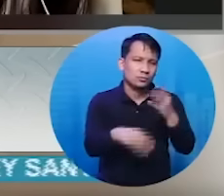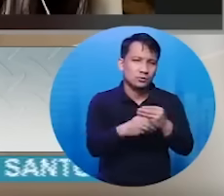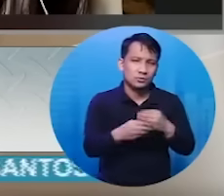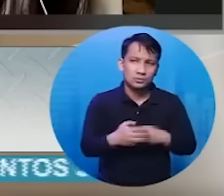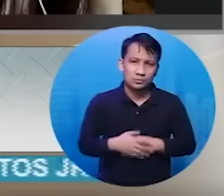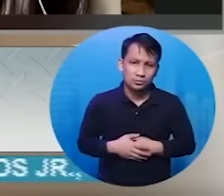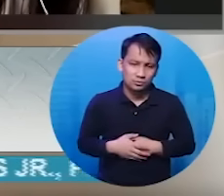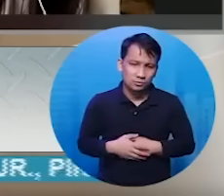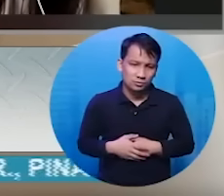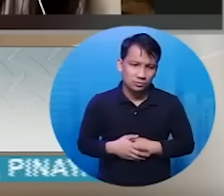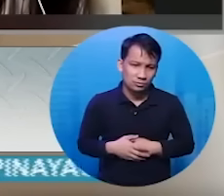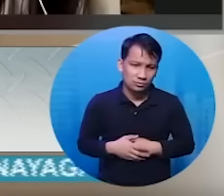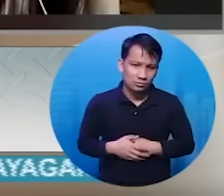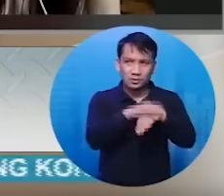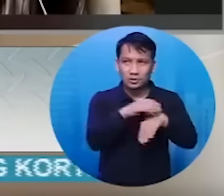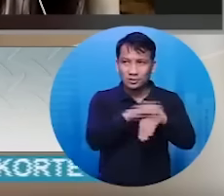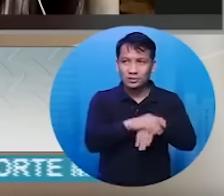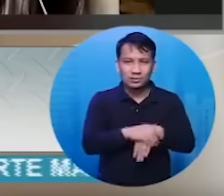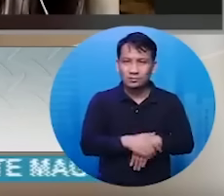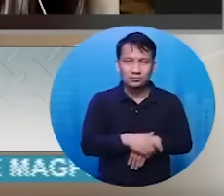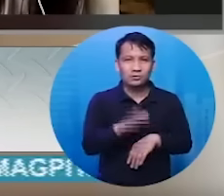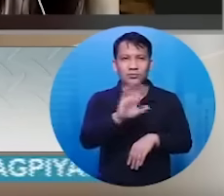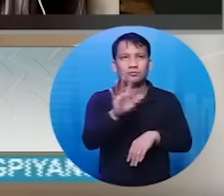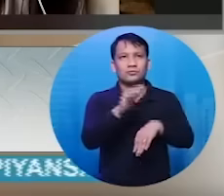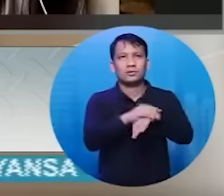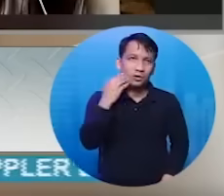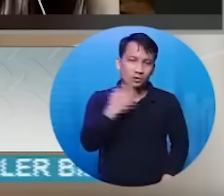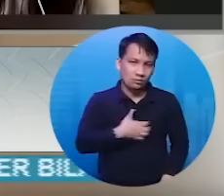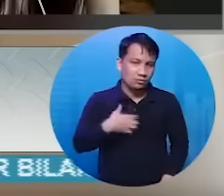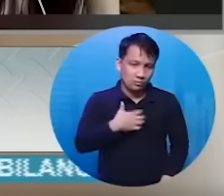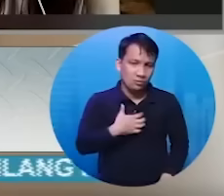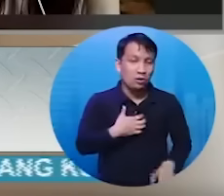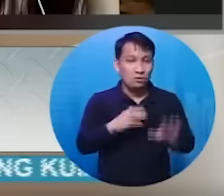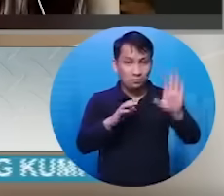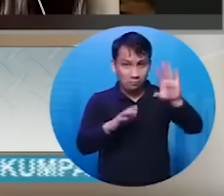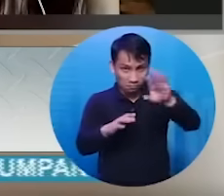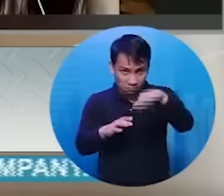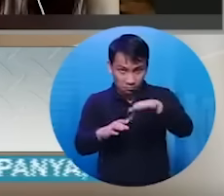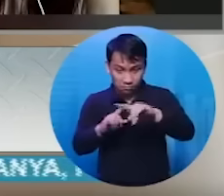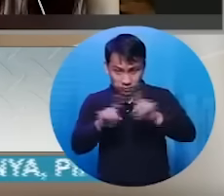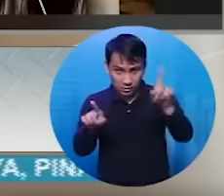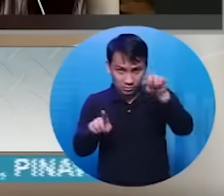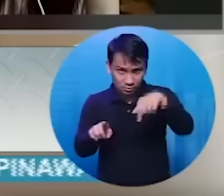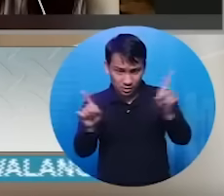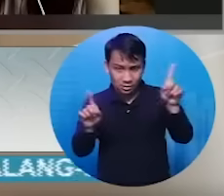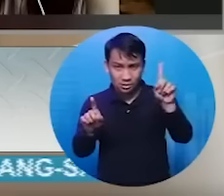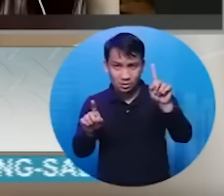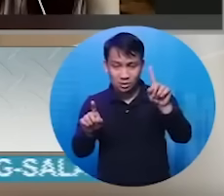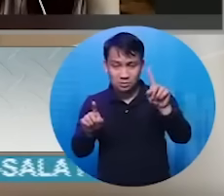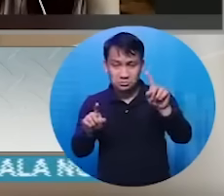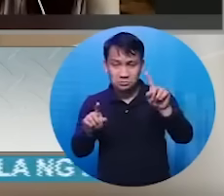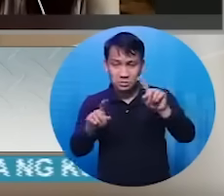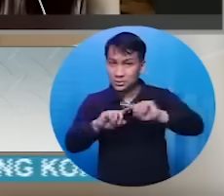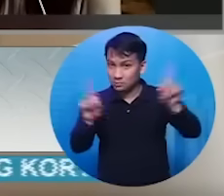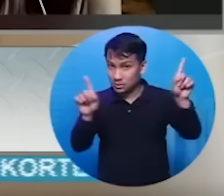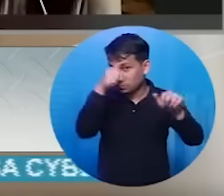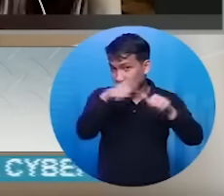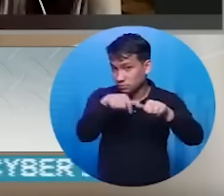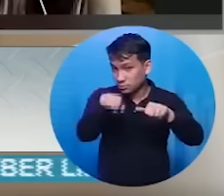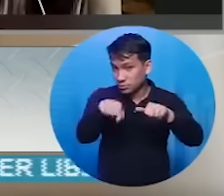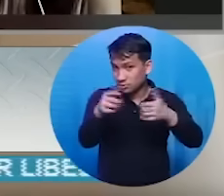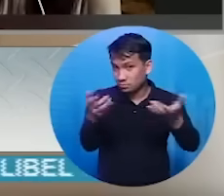yun, sir? Winawarningan pa lang ako? Hindi. Kakasuhan ka. Pero, makinig ka. Pero, may pero okay, dito sir. Pero, pag